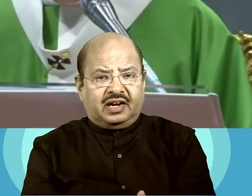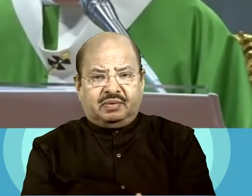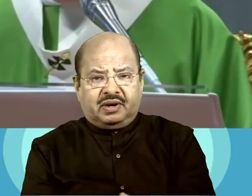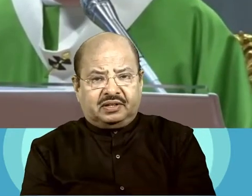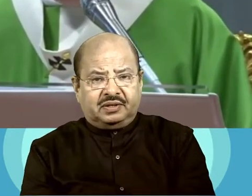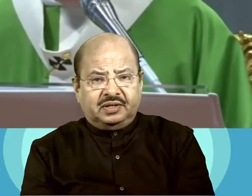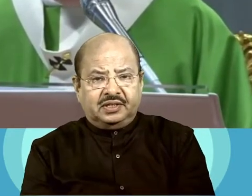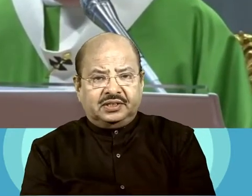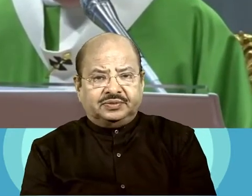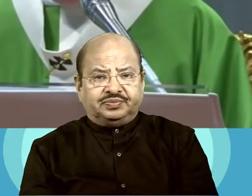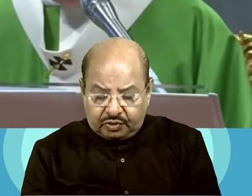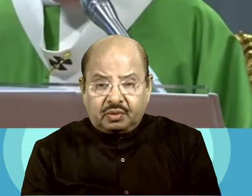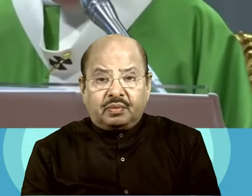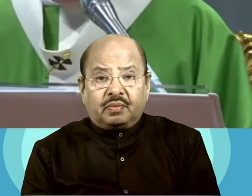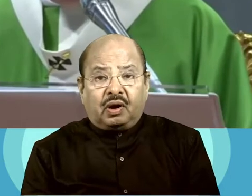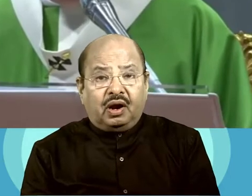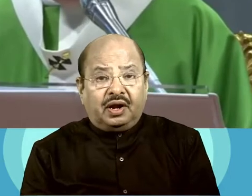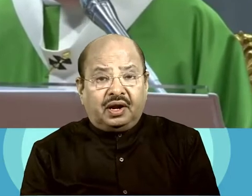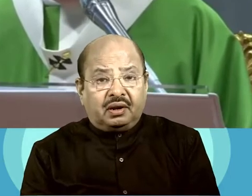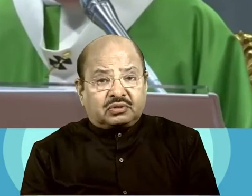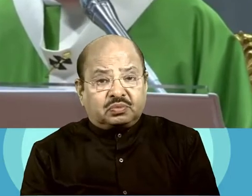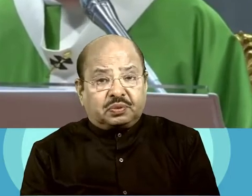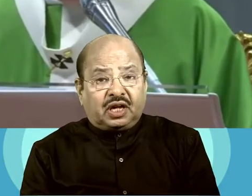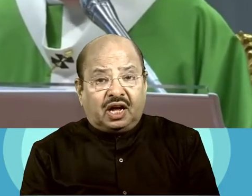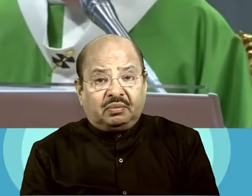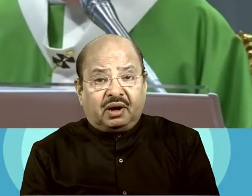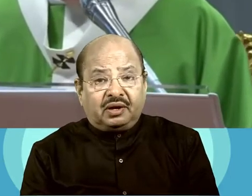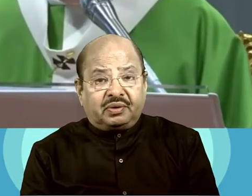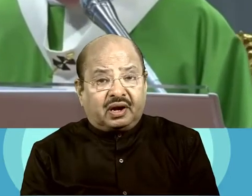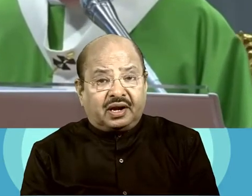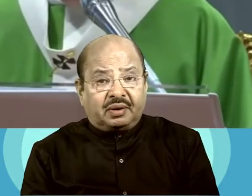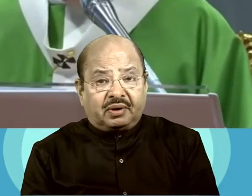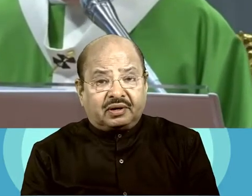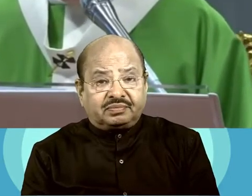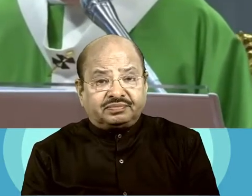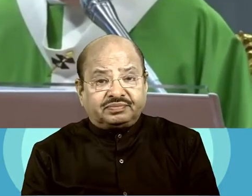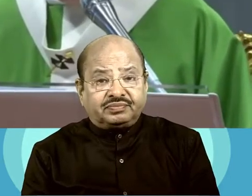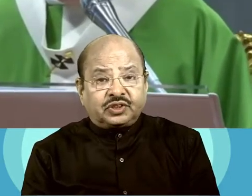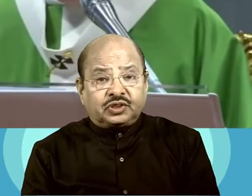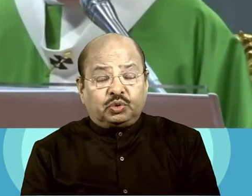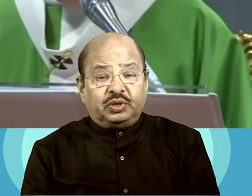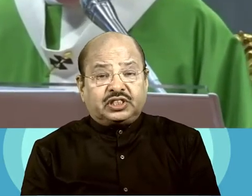പറഞ്ഞിരിക്കുന്ന കാര്യമാണിത്. വളരെ സുപ്രധാനമായൊരു കാര്യമാണ്.